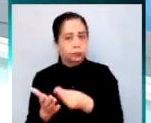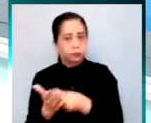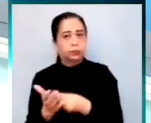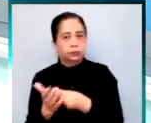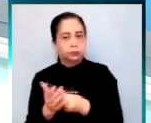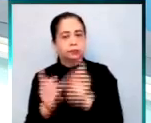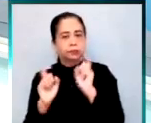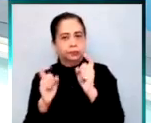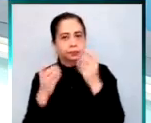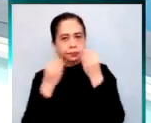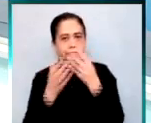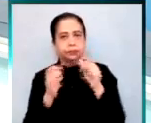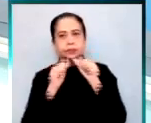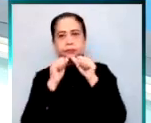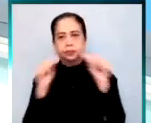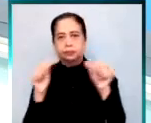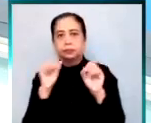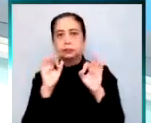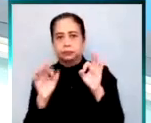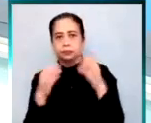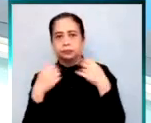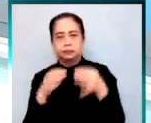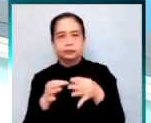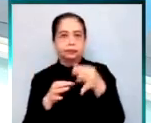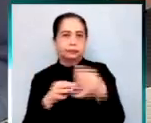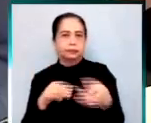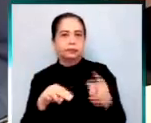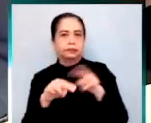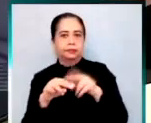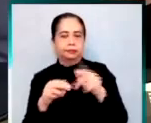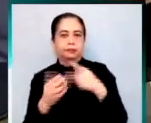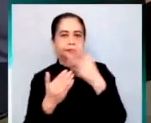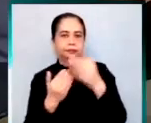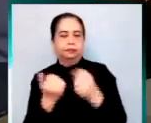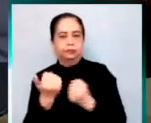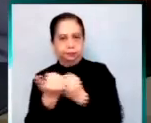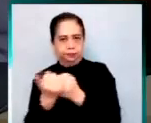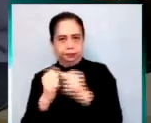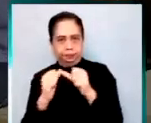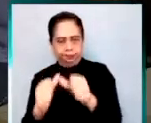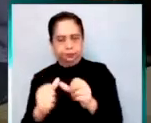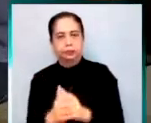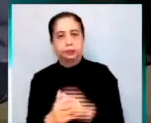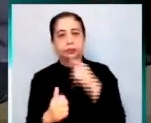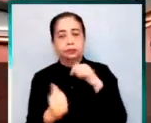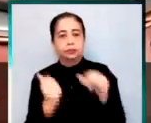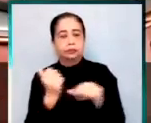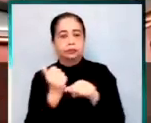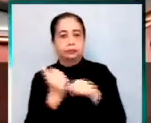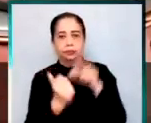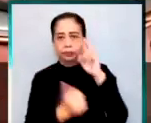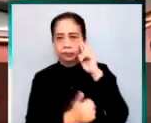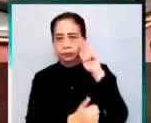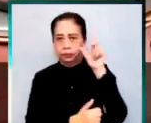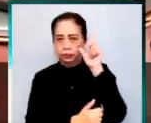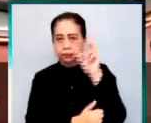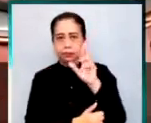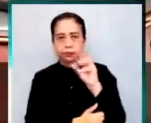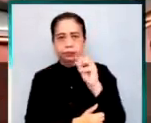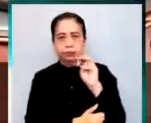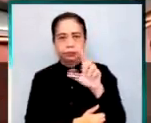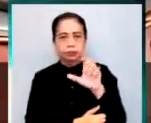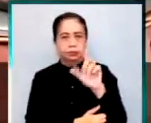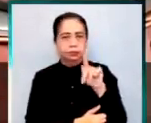silang mag-aanunsyo sakaling ma-extend ang programa. Ayon kay DSWD Assistant Secretary Romel Lopez, nasa 200